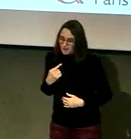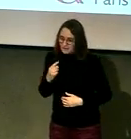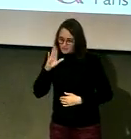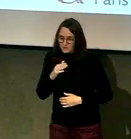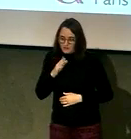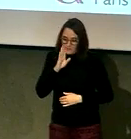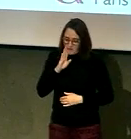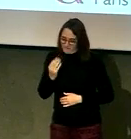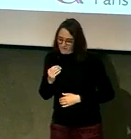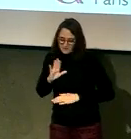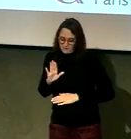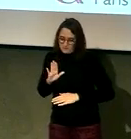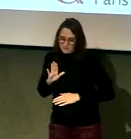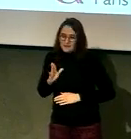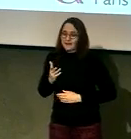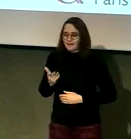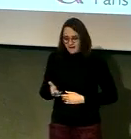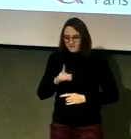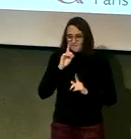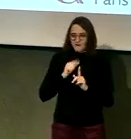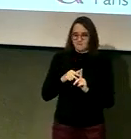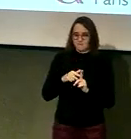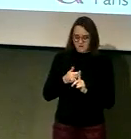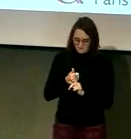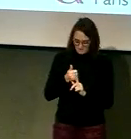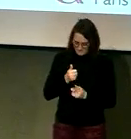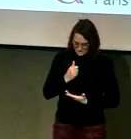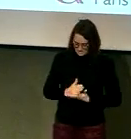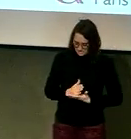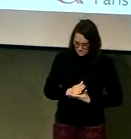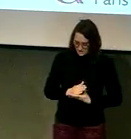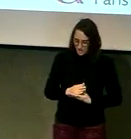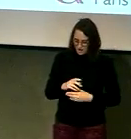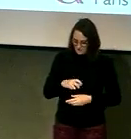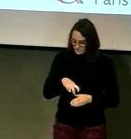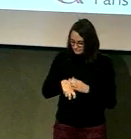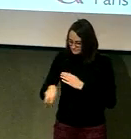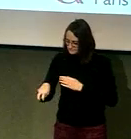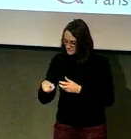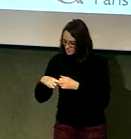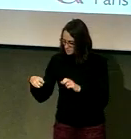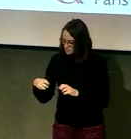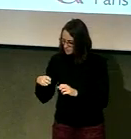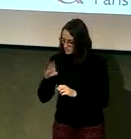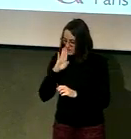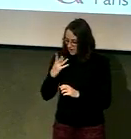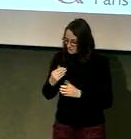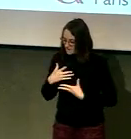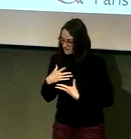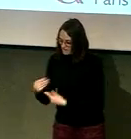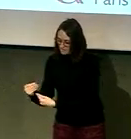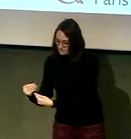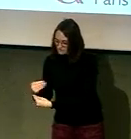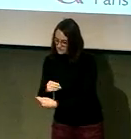ce choix à faire par la femme d'aller dans une structure d'accueil mère-enfant et de perdre le